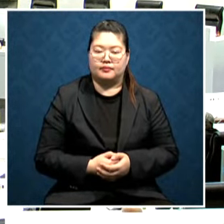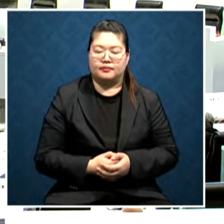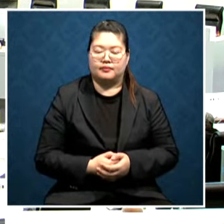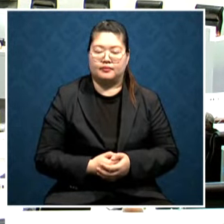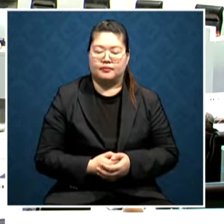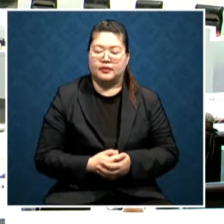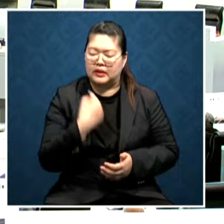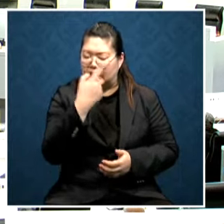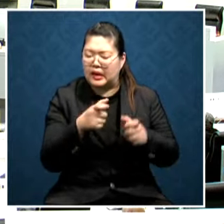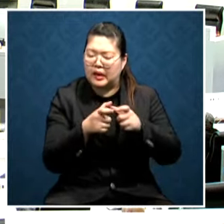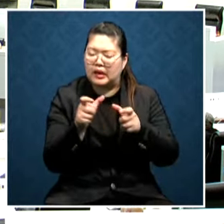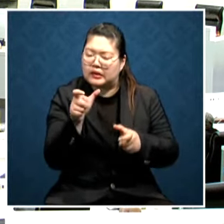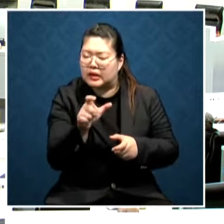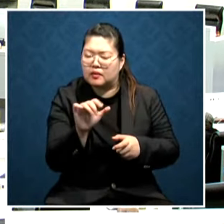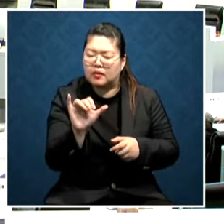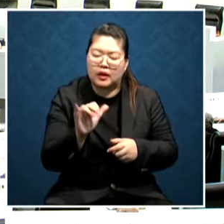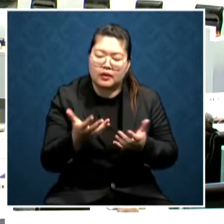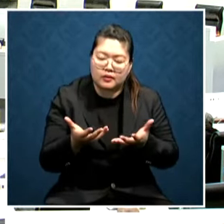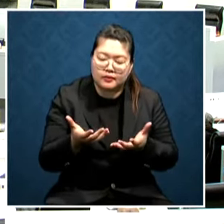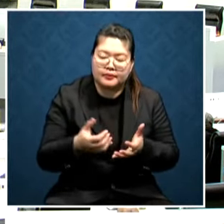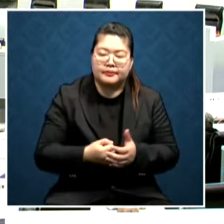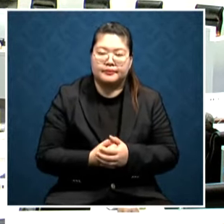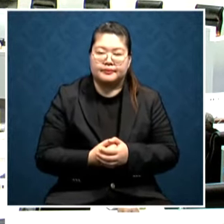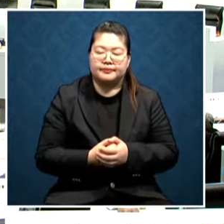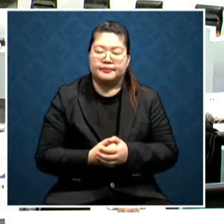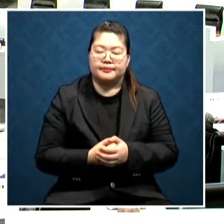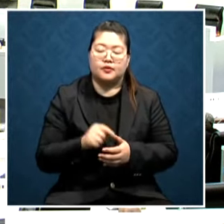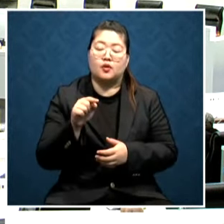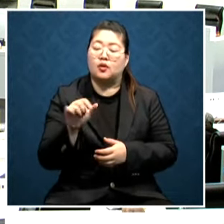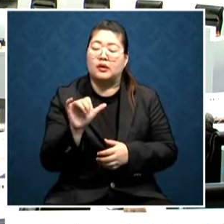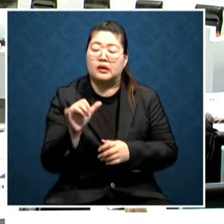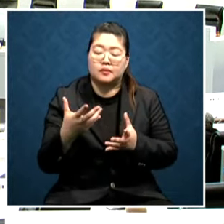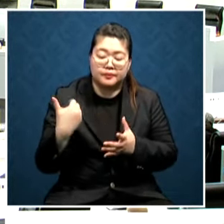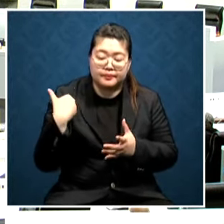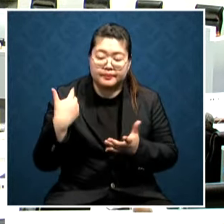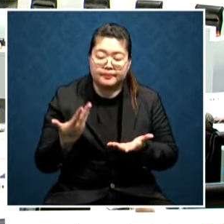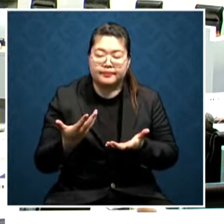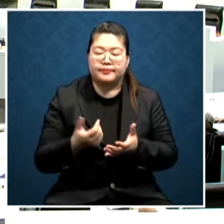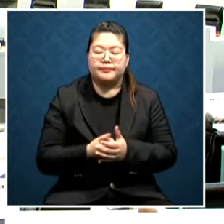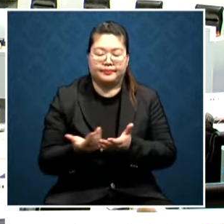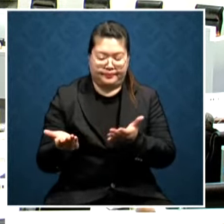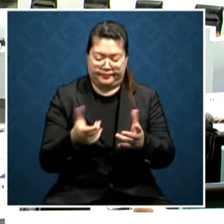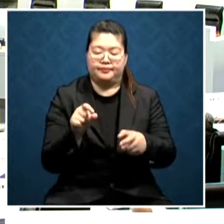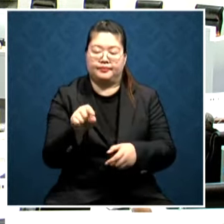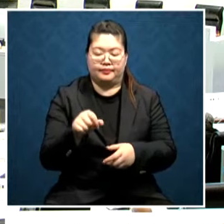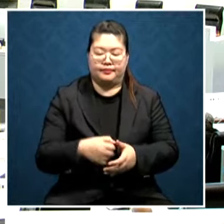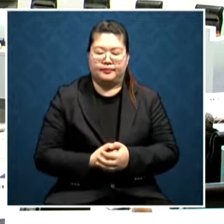มีท่านใดยังไม่ได้ลงยังไม่ได้กดแสดงตนไหมครับเชิญครับ